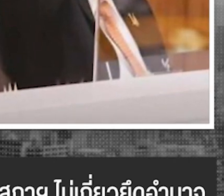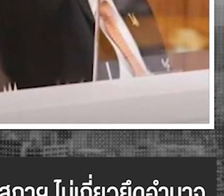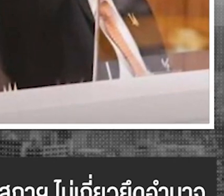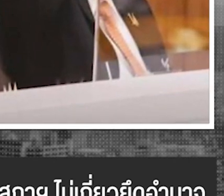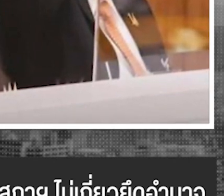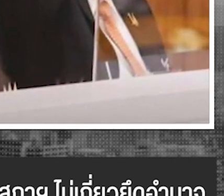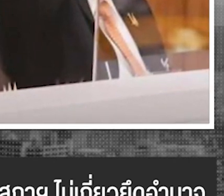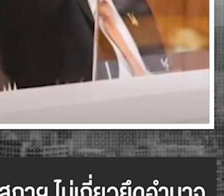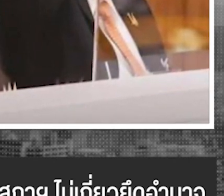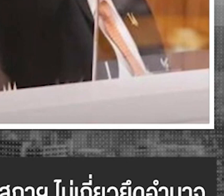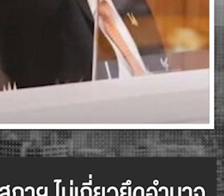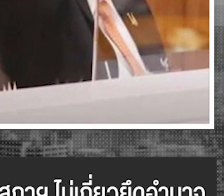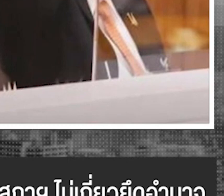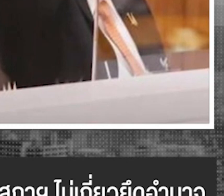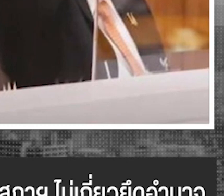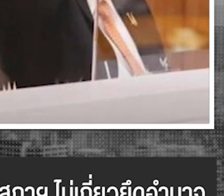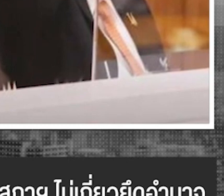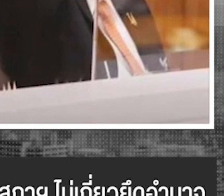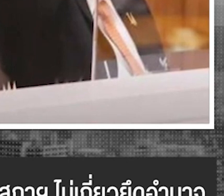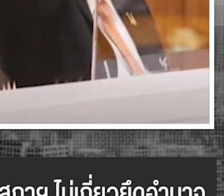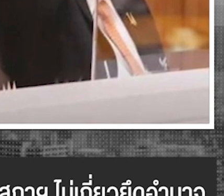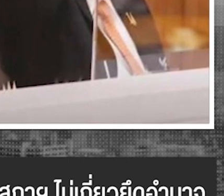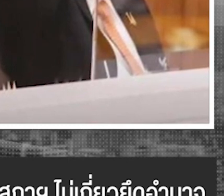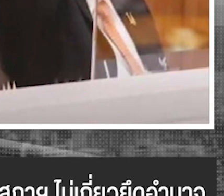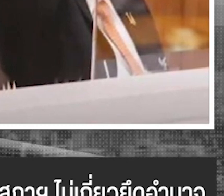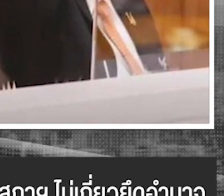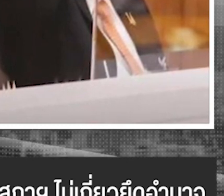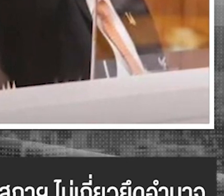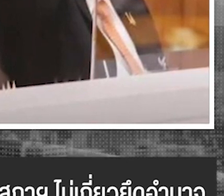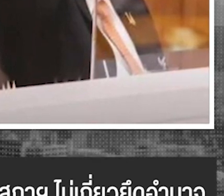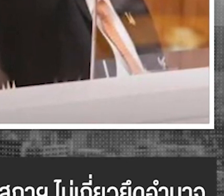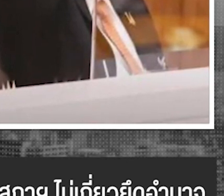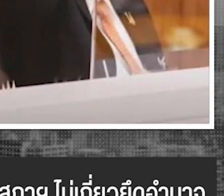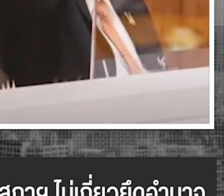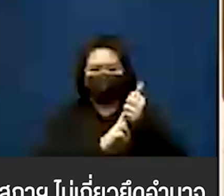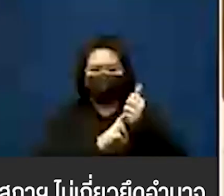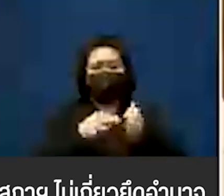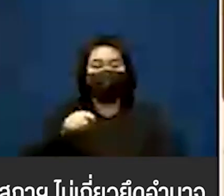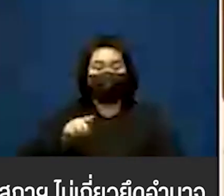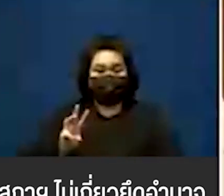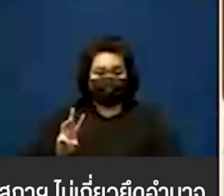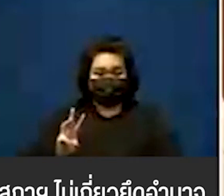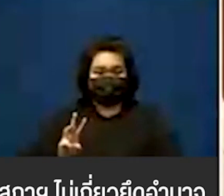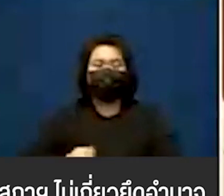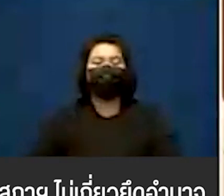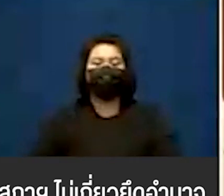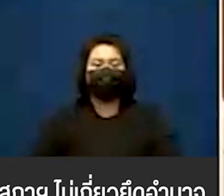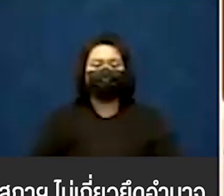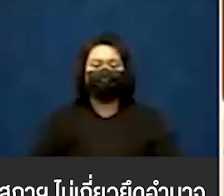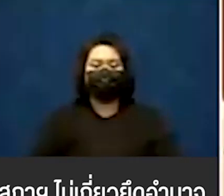้นซึ่งเราก็ต่อไปทุกเรื่องที่ไค้าลผู้ดเรื่องเศษฐกิตนกมีคำตอบอยู่ทุกวันขอ